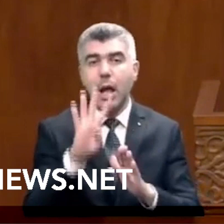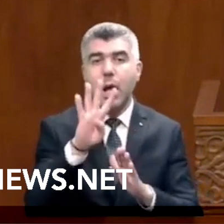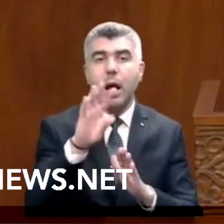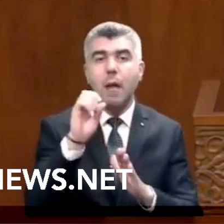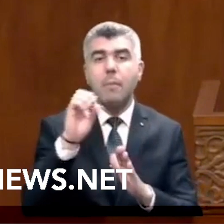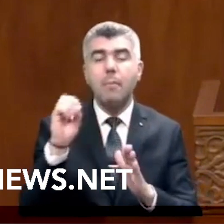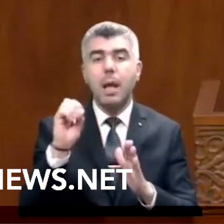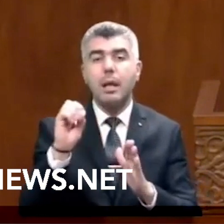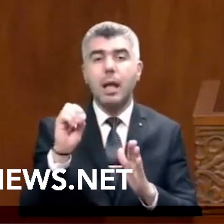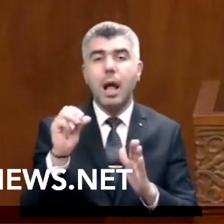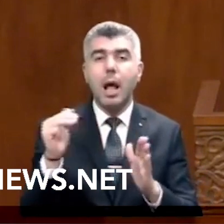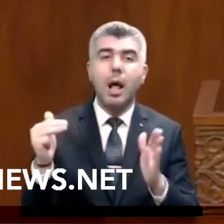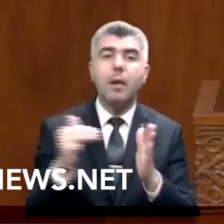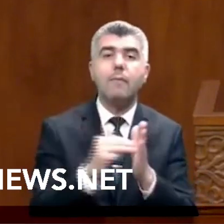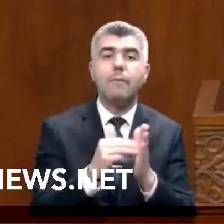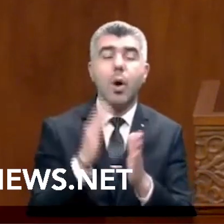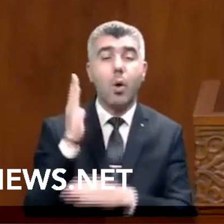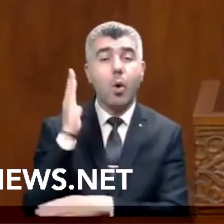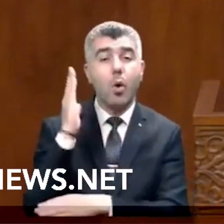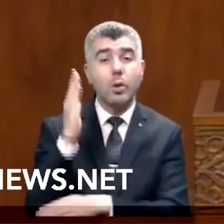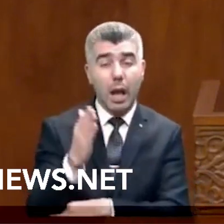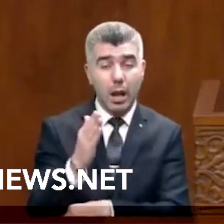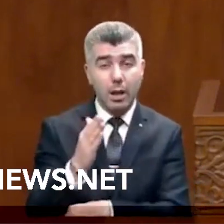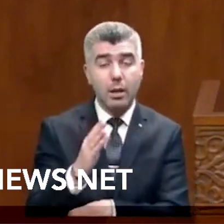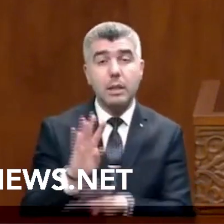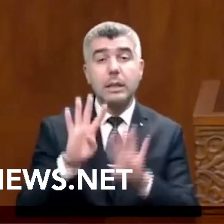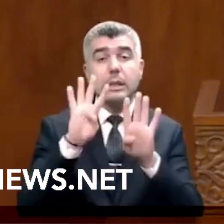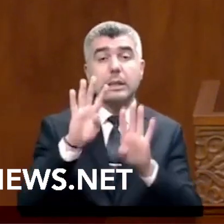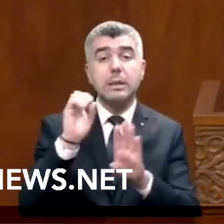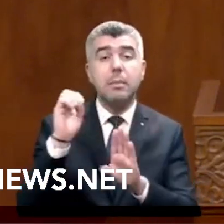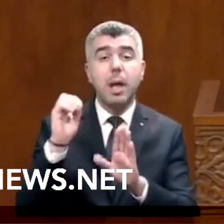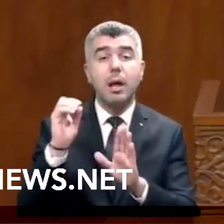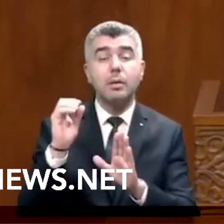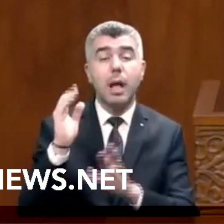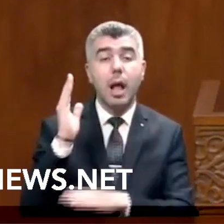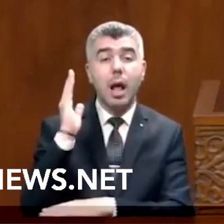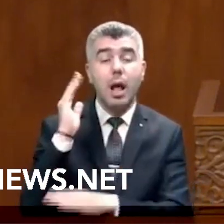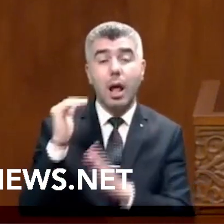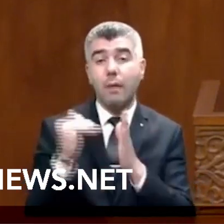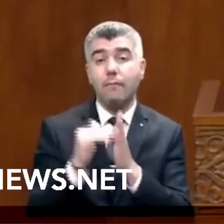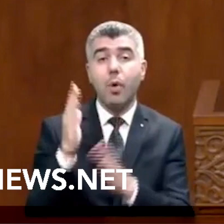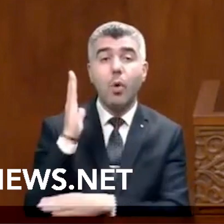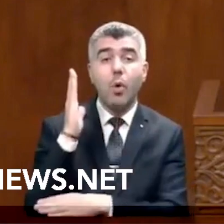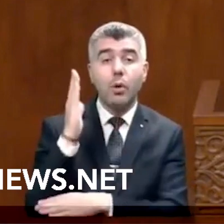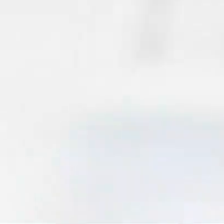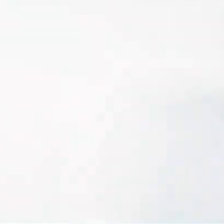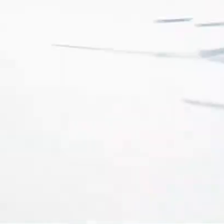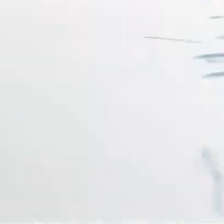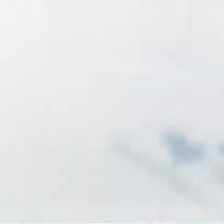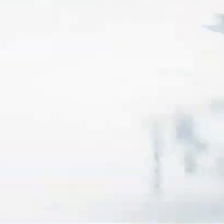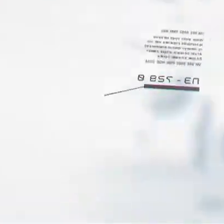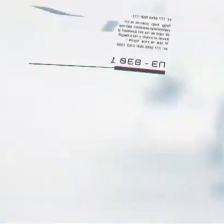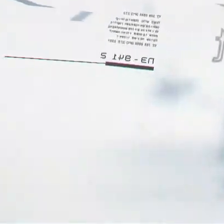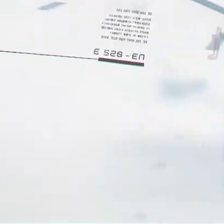الف هكتار من اصل تقريبا ديال 800 الف هكتار اي واحد الانخفاض ديال 44%